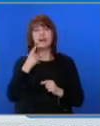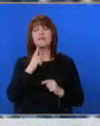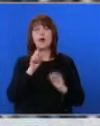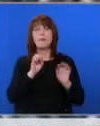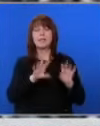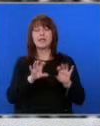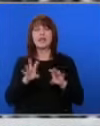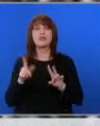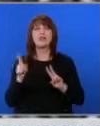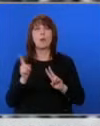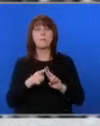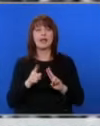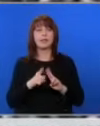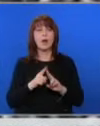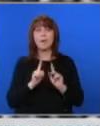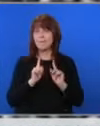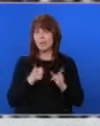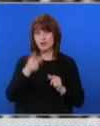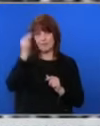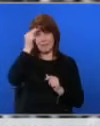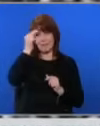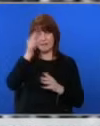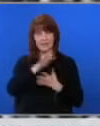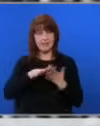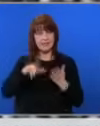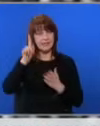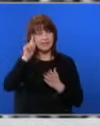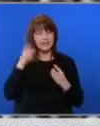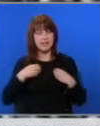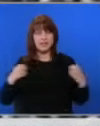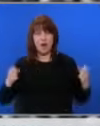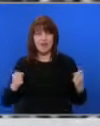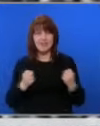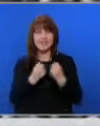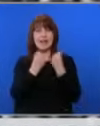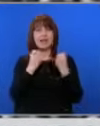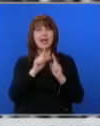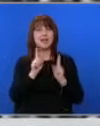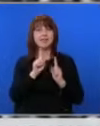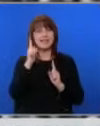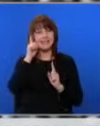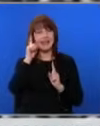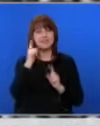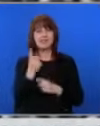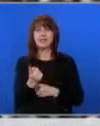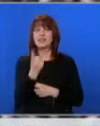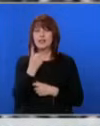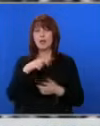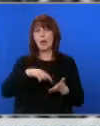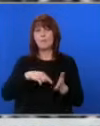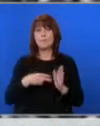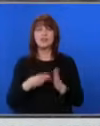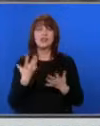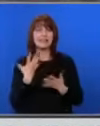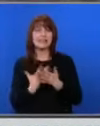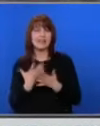Панорама. Може би българите знаят за нашето въстание, но не знаят за хилядите политически